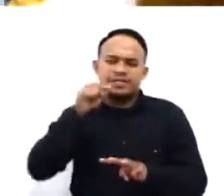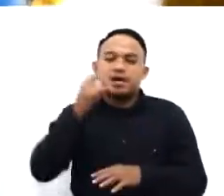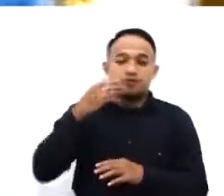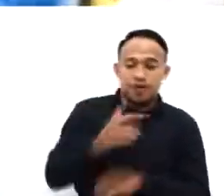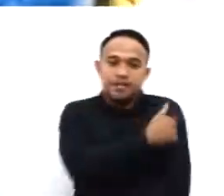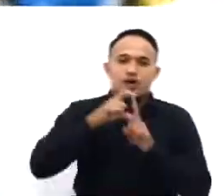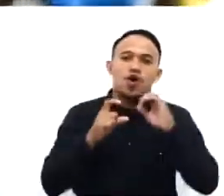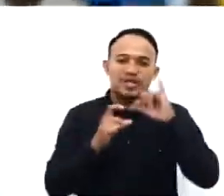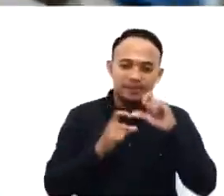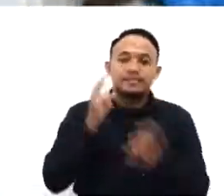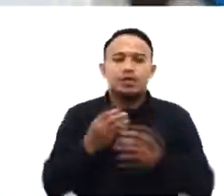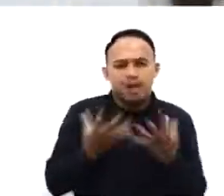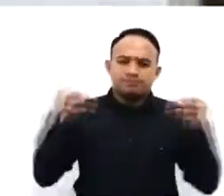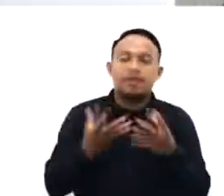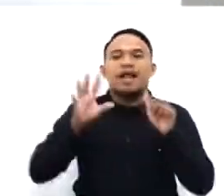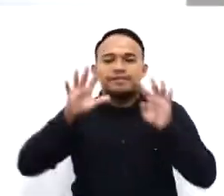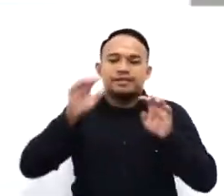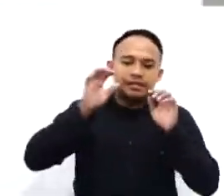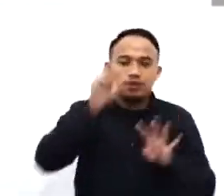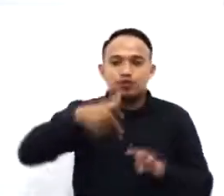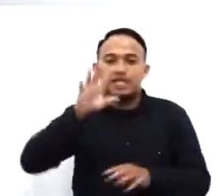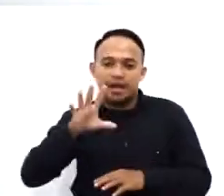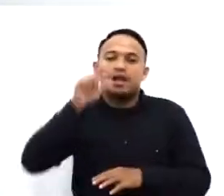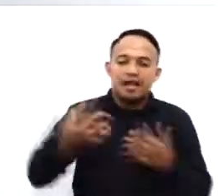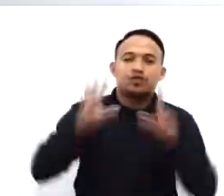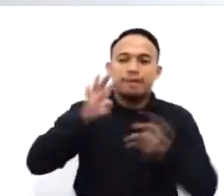Untuk dosis 2 sejumlah